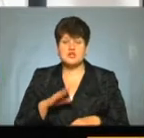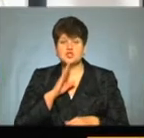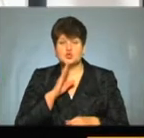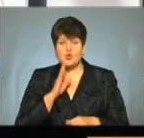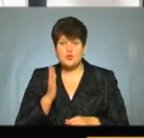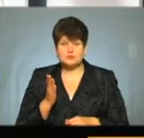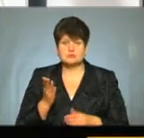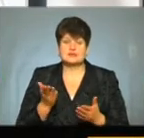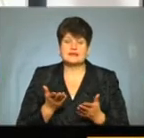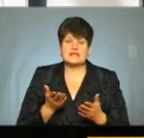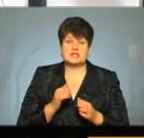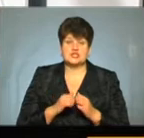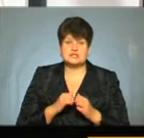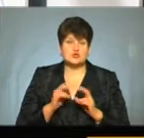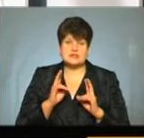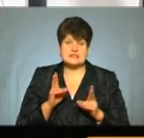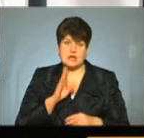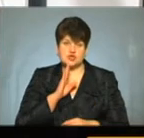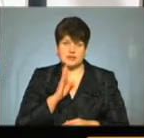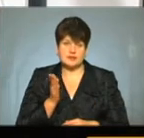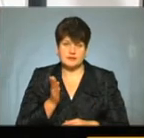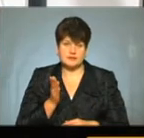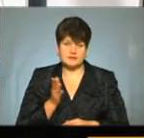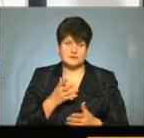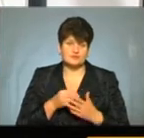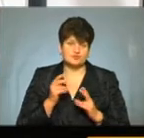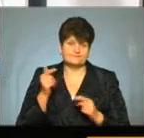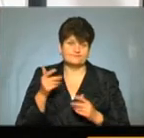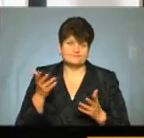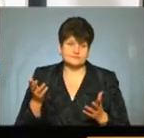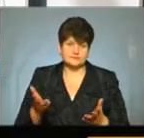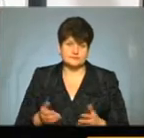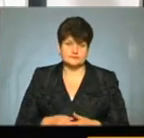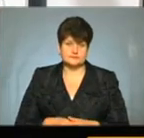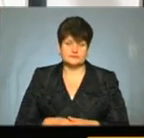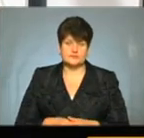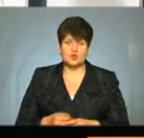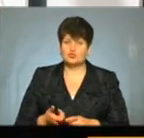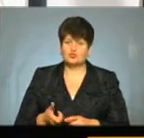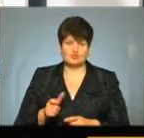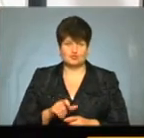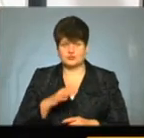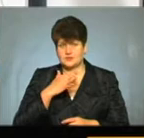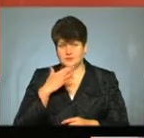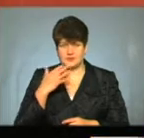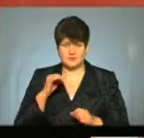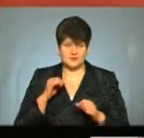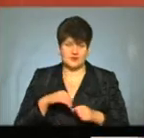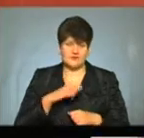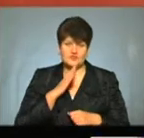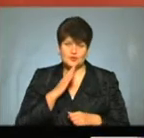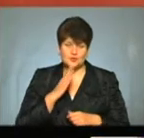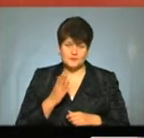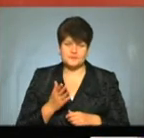про які найчастіше не знають самі жінки через свою необізнаність. Ну, дуже багато, скажімо так, прав жінок. Такі основні,